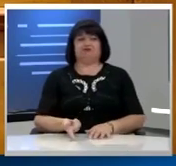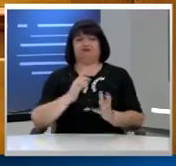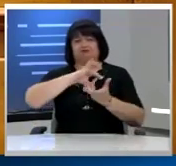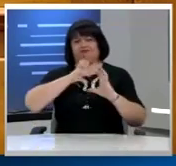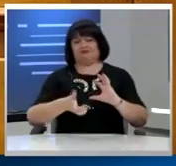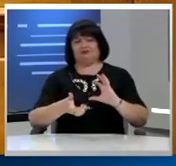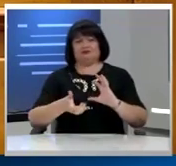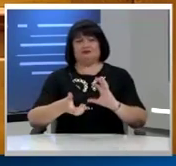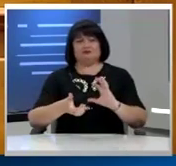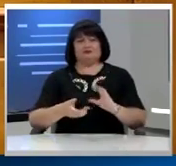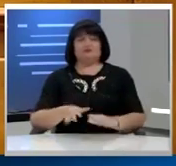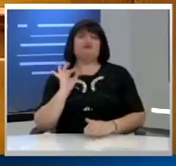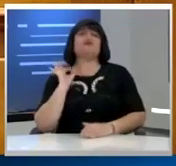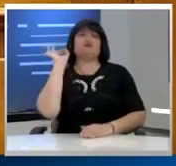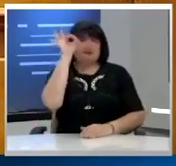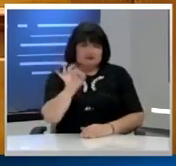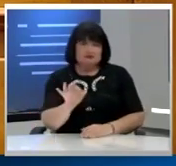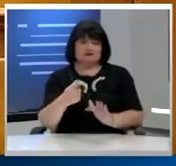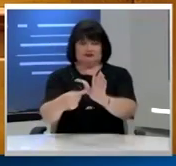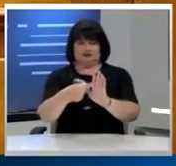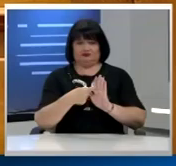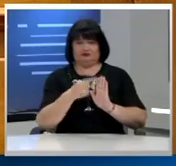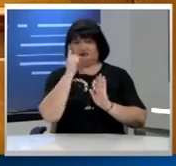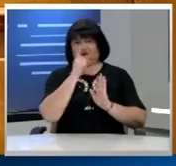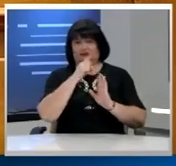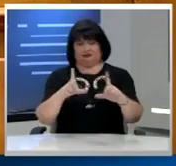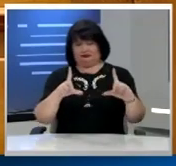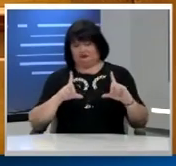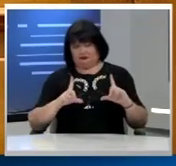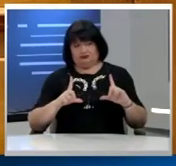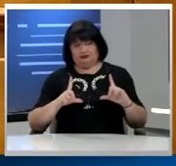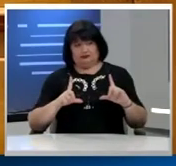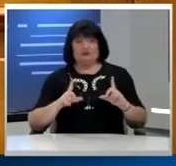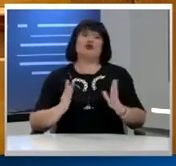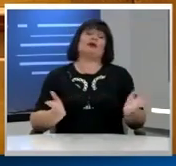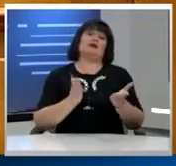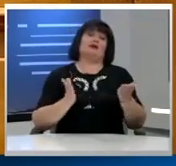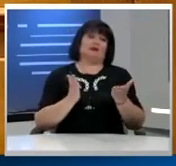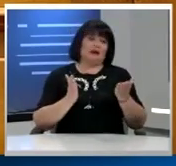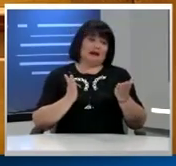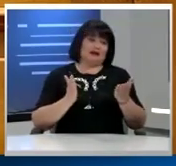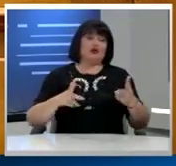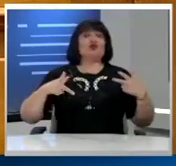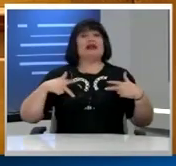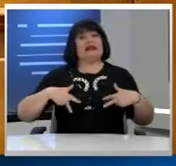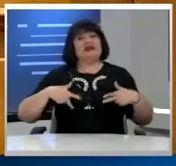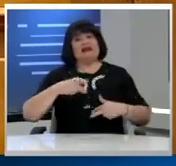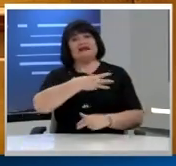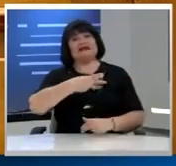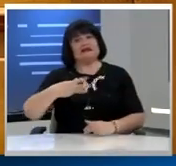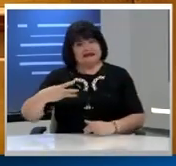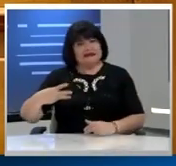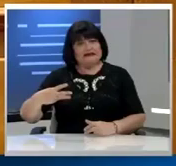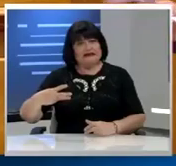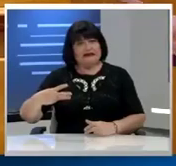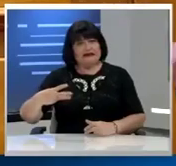μια διαστρέβλωση η οποία προφανώς και είχε στόχο να δημιουργήσει την ψευδή εντύπωση ότι δήθεν η κυβέρνηση του ΣΥΡΙΖΑ είχε δημιουργήσει